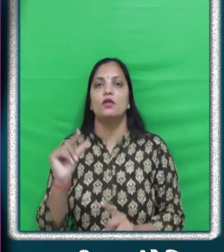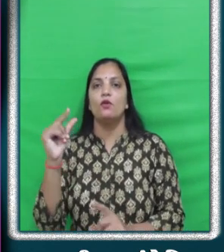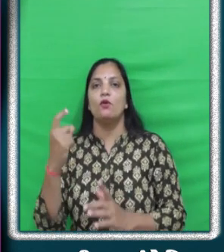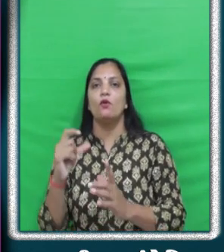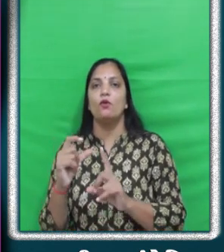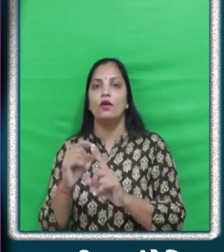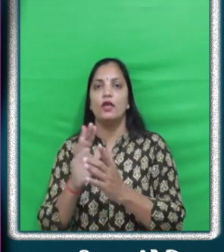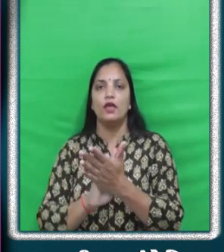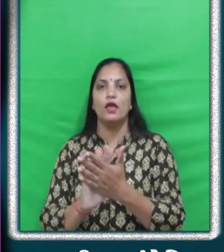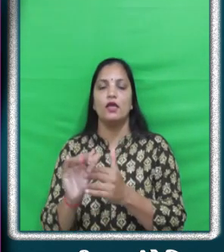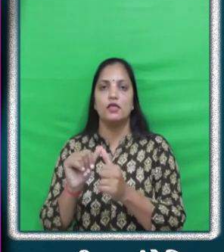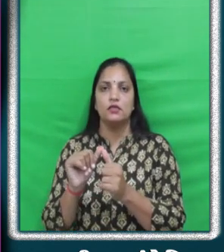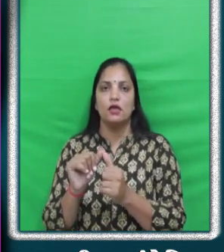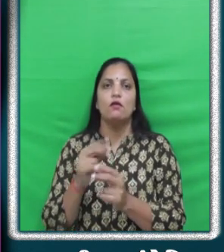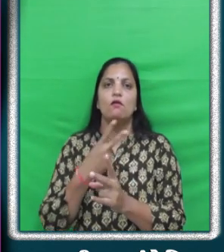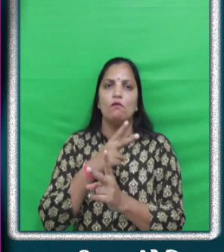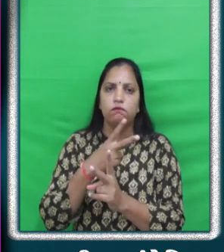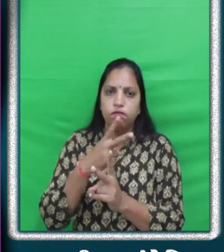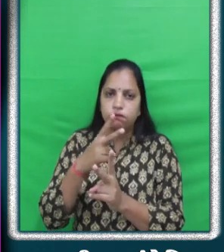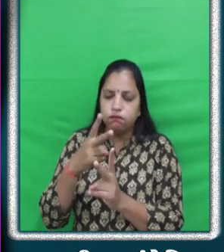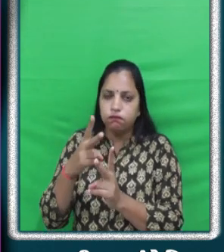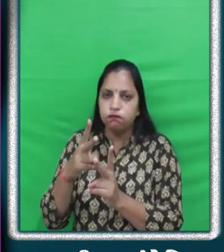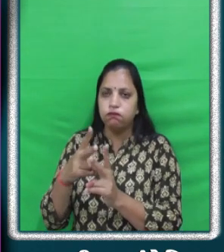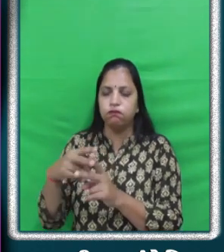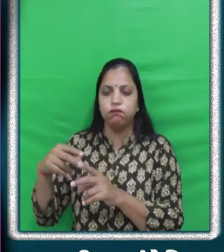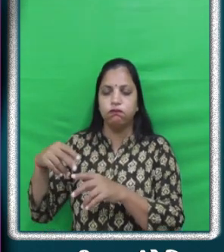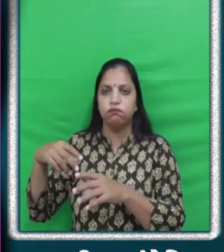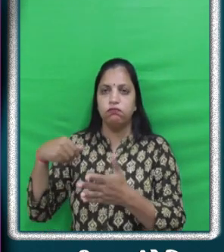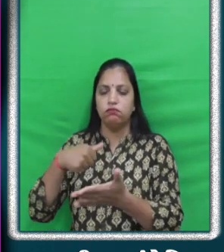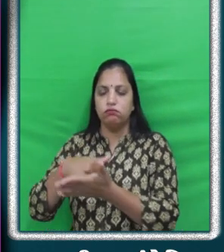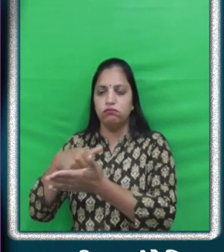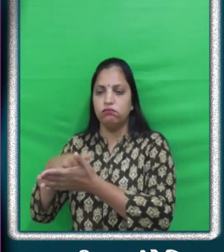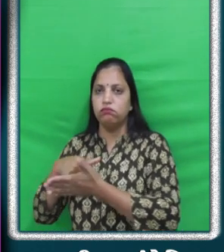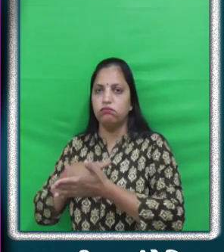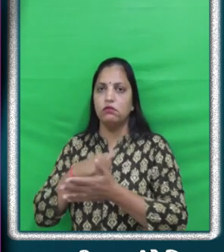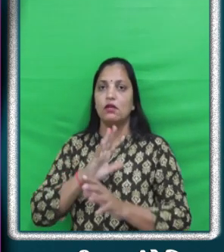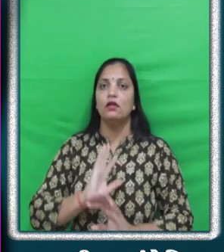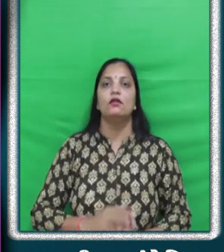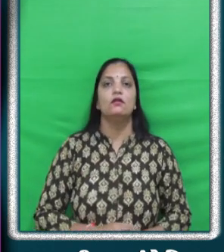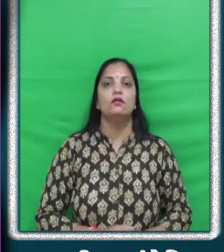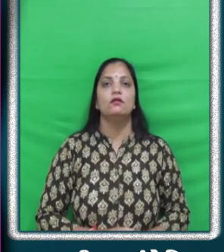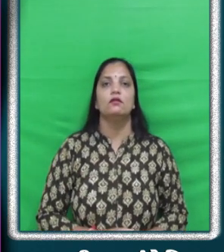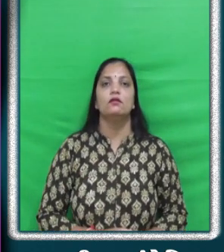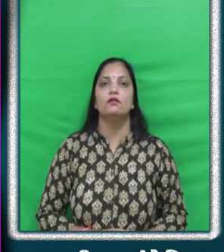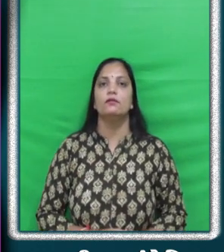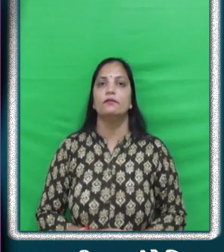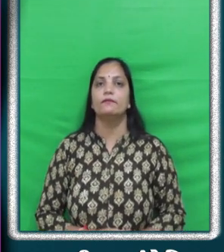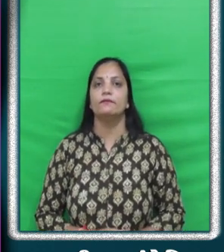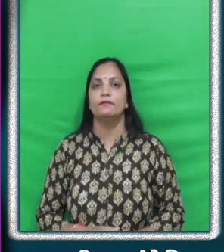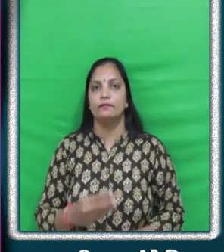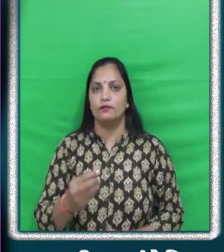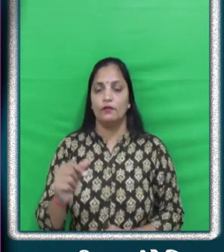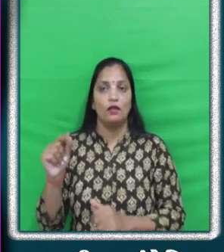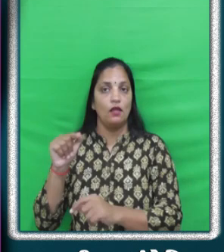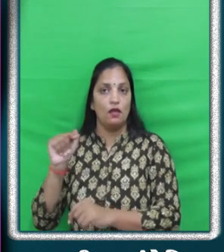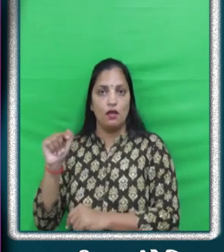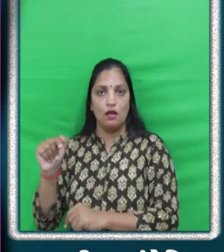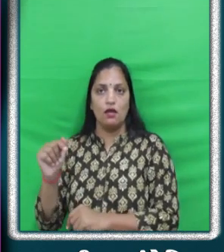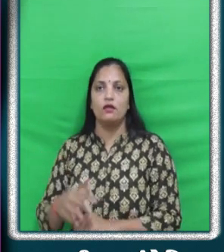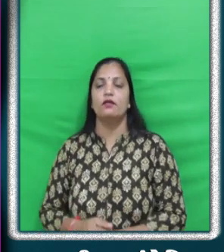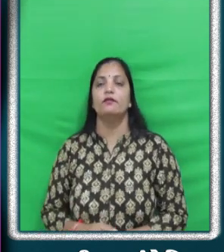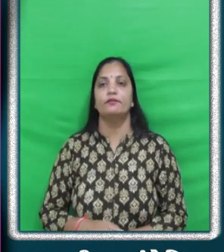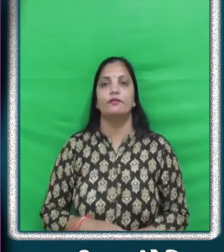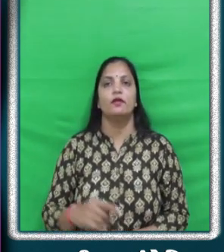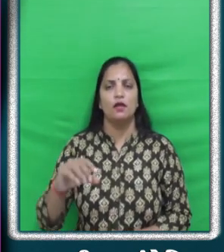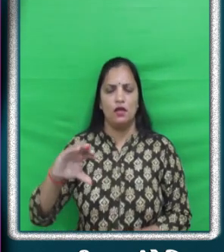સાથી કોષો, આ બધા ચાલની નલિકા, સાથી કોષો, આ બધા અન્નવાહકમાં, હમણાં ઓકે મને આન્સર આપ્યો છે જલવાહકમાં નથી, સેમાં જે અન્નવાહકના ભાગ છે,